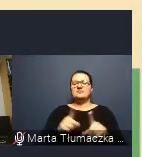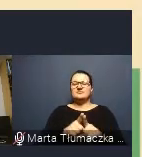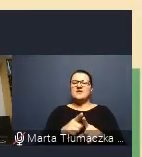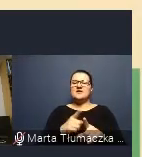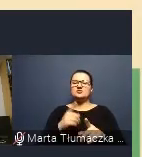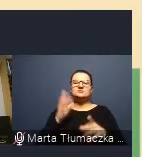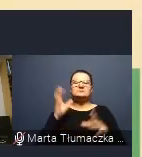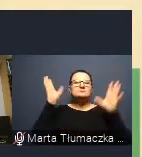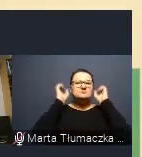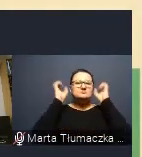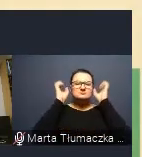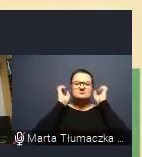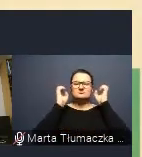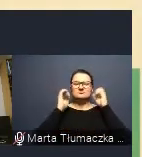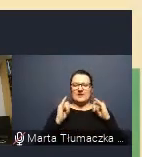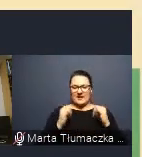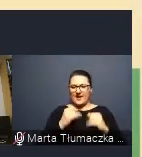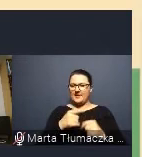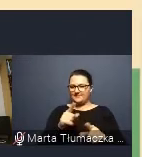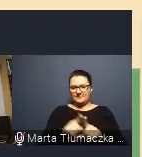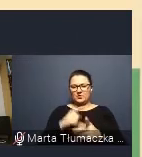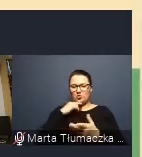słuchowej. Natomiast